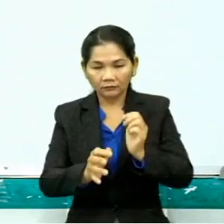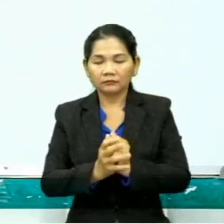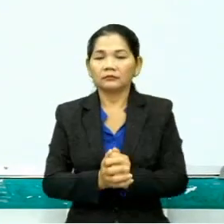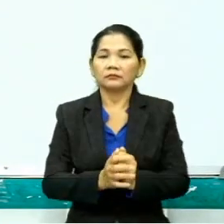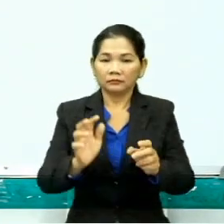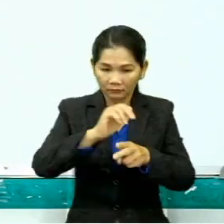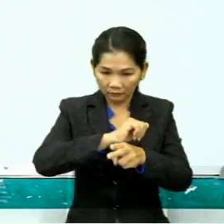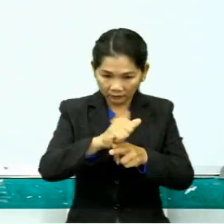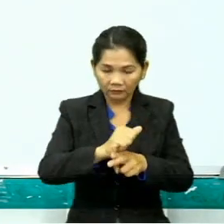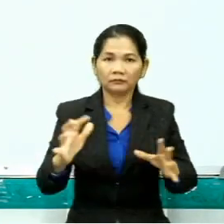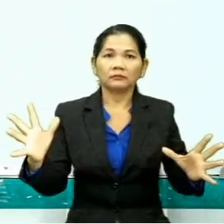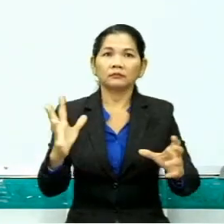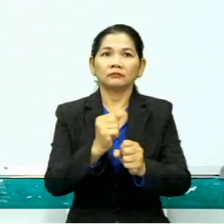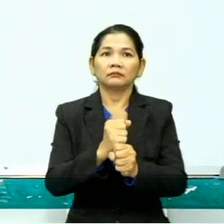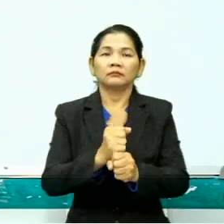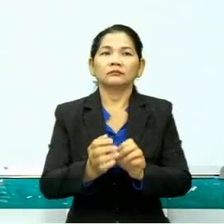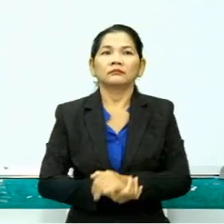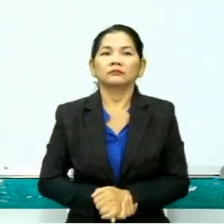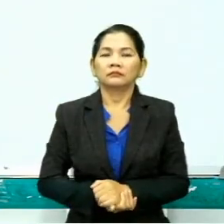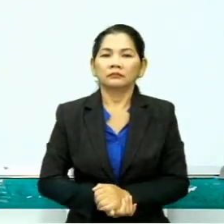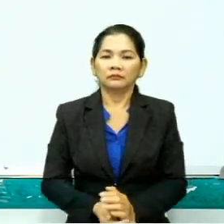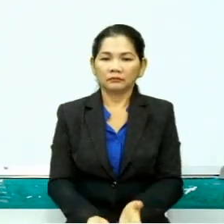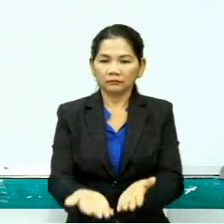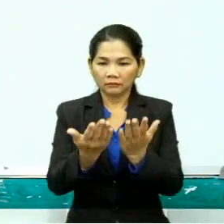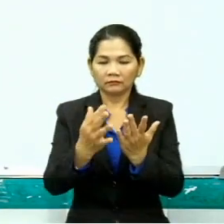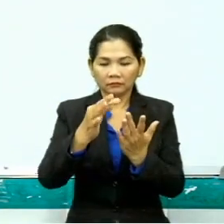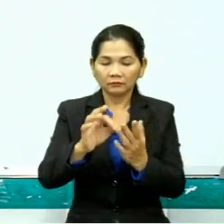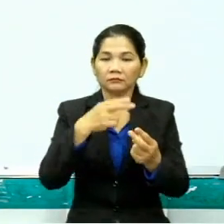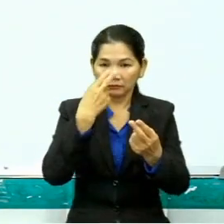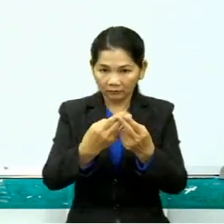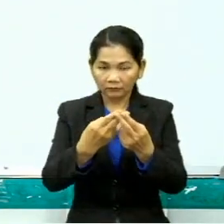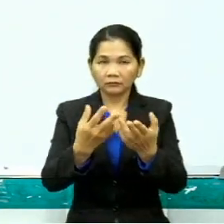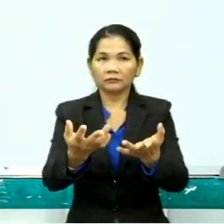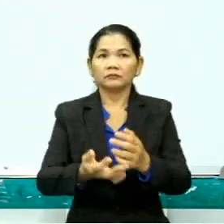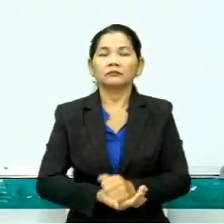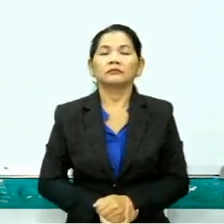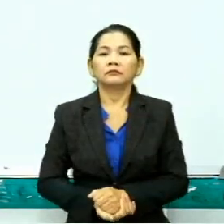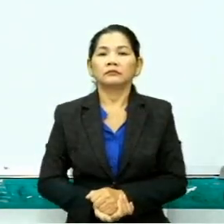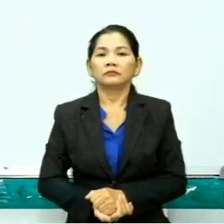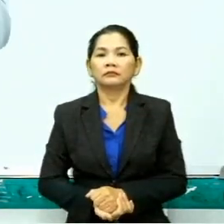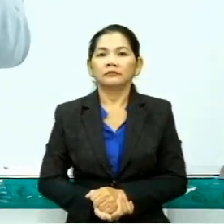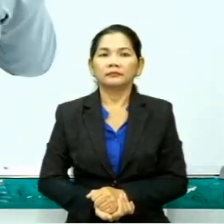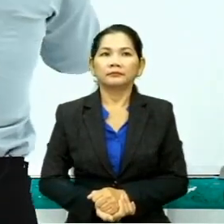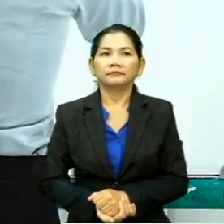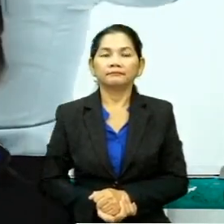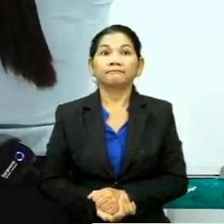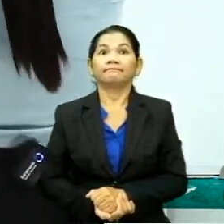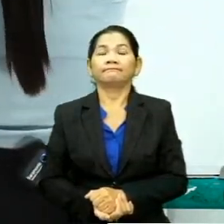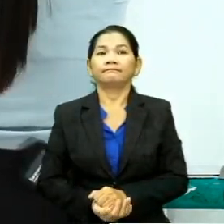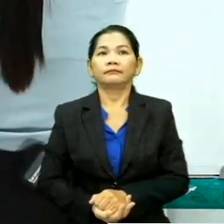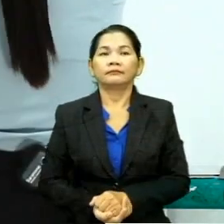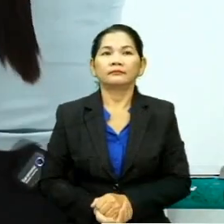hết nè con nhé chà ta lấy con chăm tiền tuột chầm lái cho mùi nhẹ cừu được ăn cái nè con